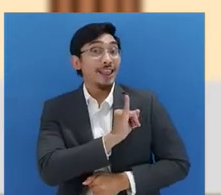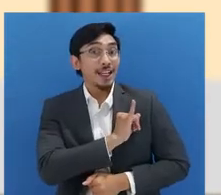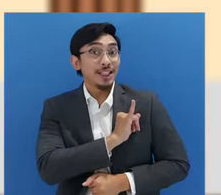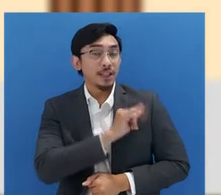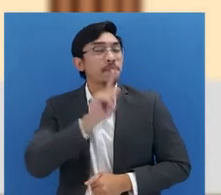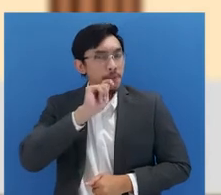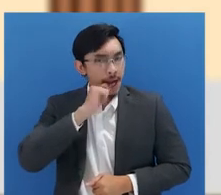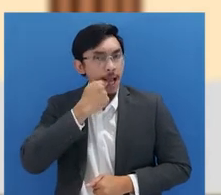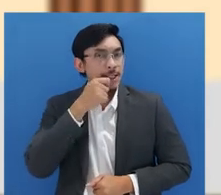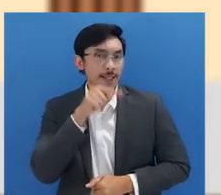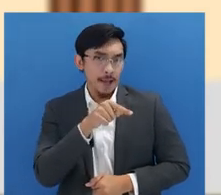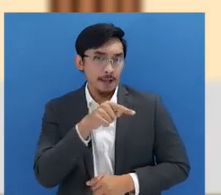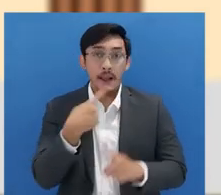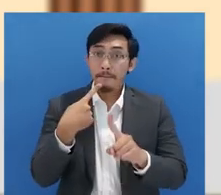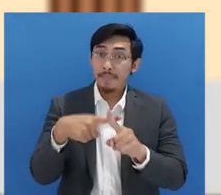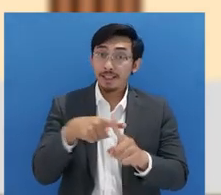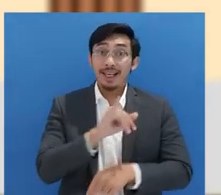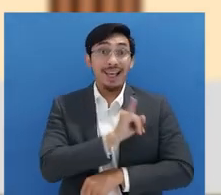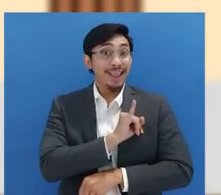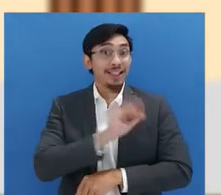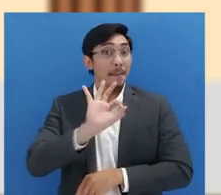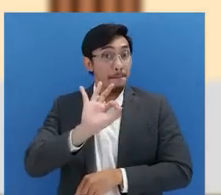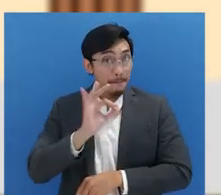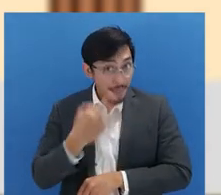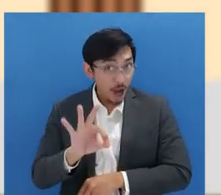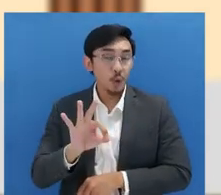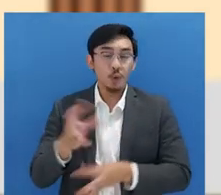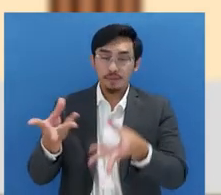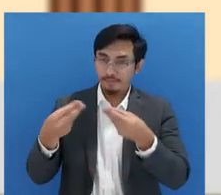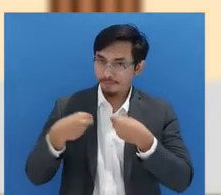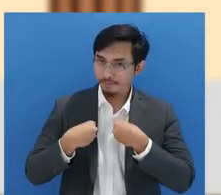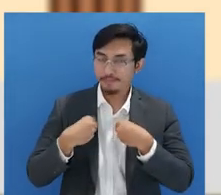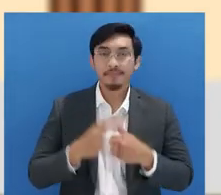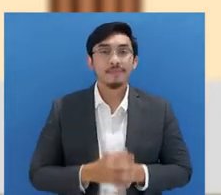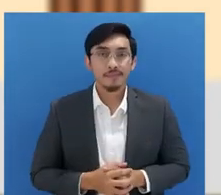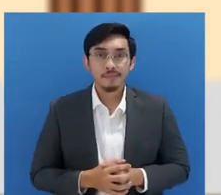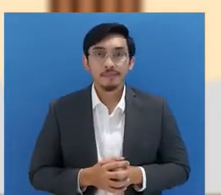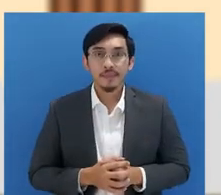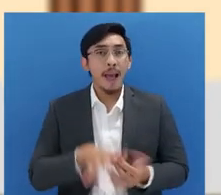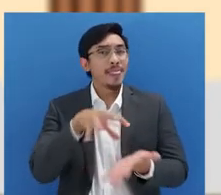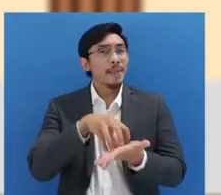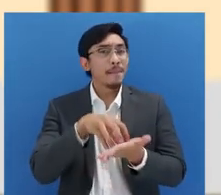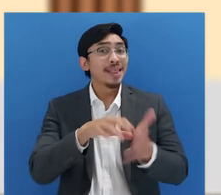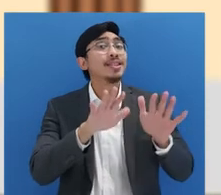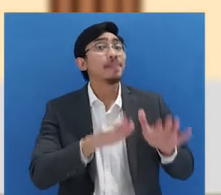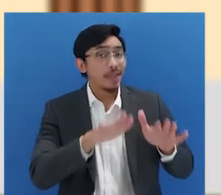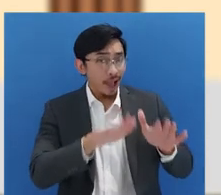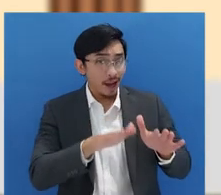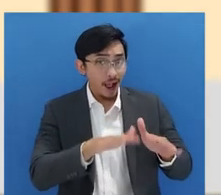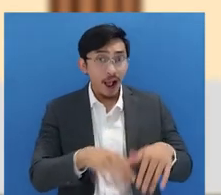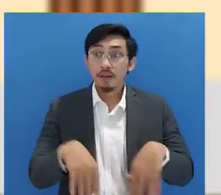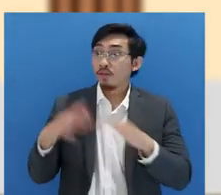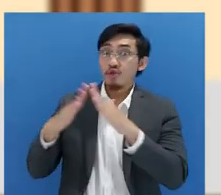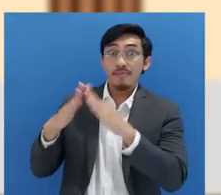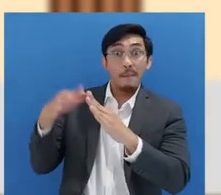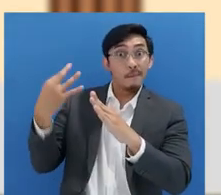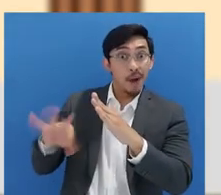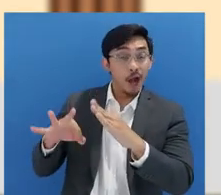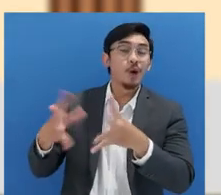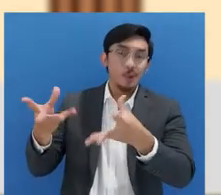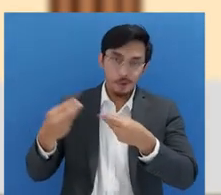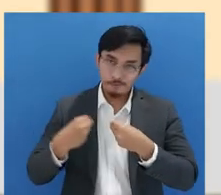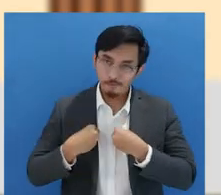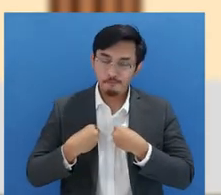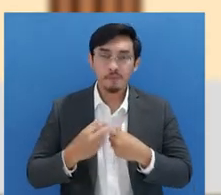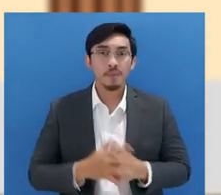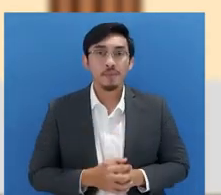dirahasiakan identitasnya, mendapatkan identitas baru, mendapat tempat kediaman sementara, mendapatkan